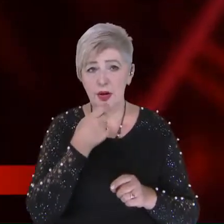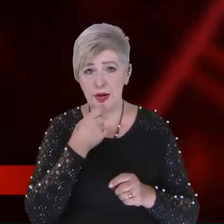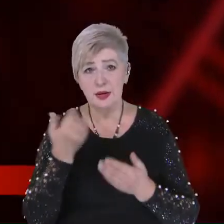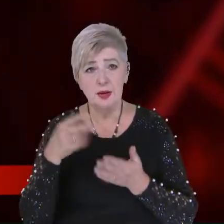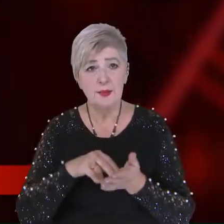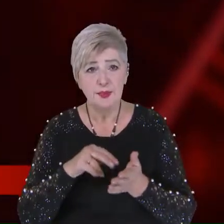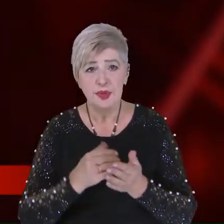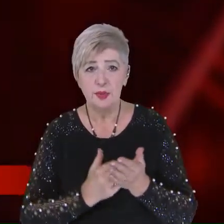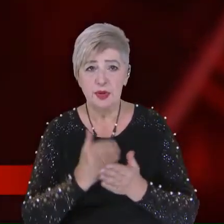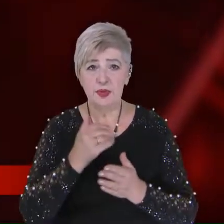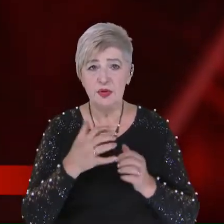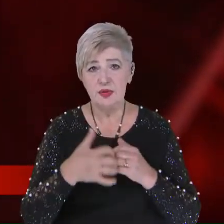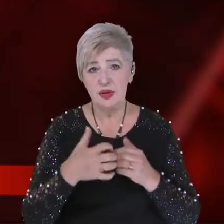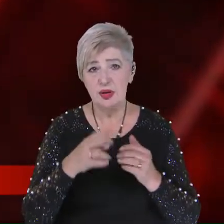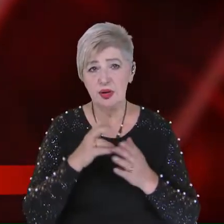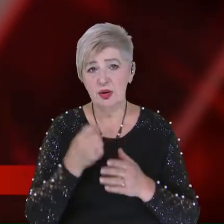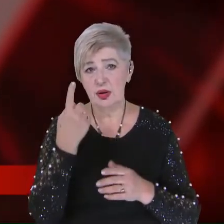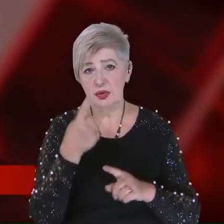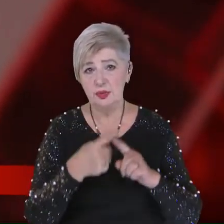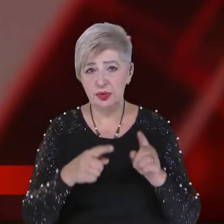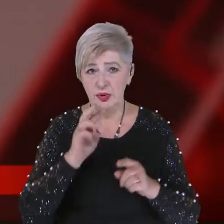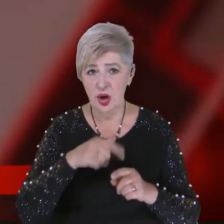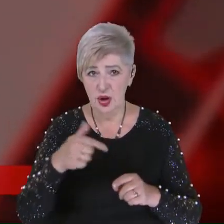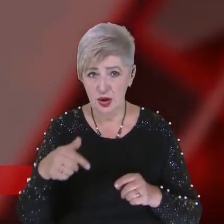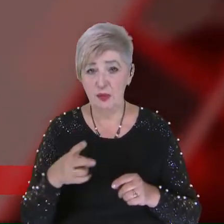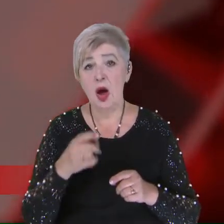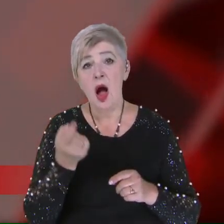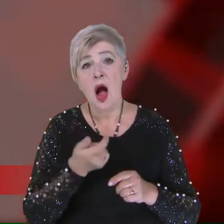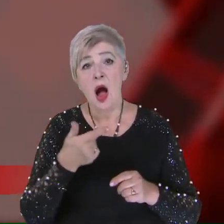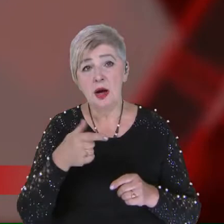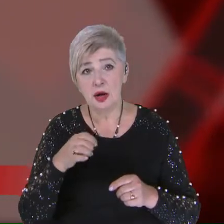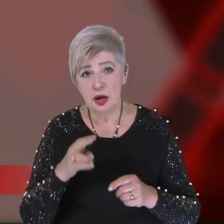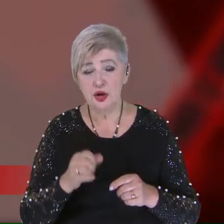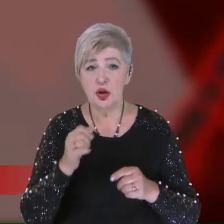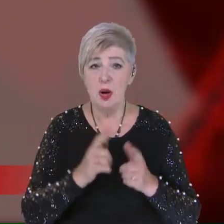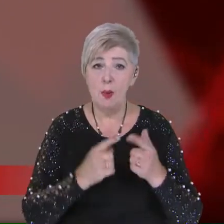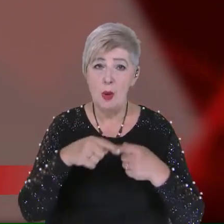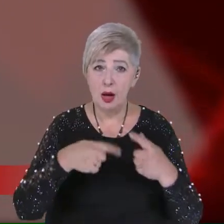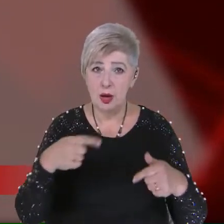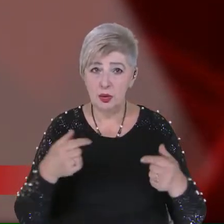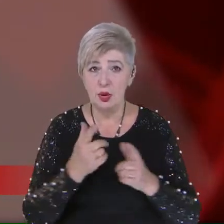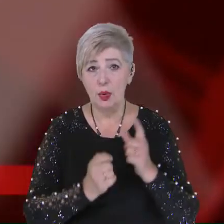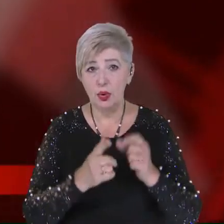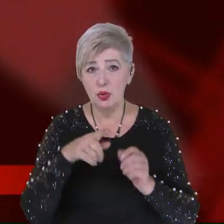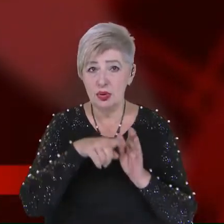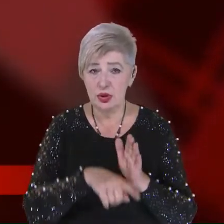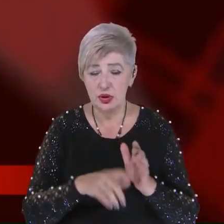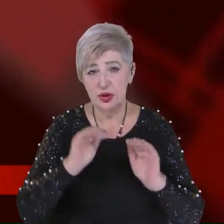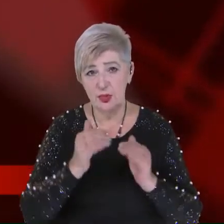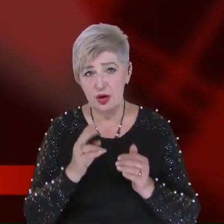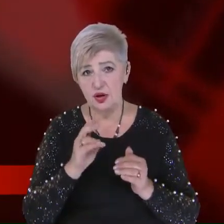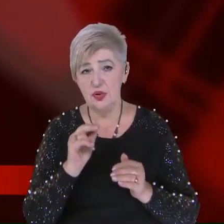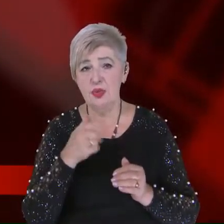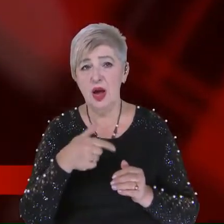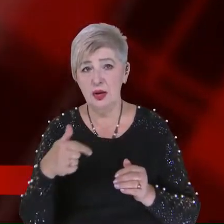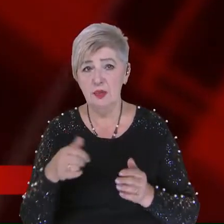вартість підвищилась у середньому на 1,5 гривні. Натомість гречка, макарони та молоко здешевшали менш ніж на гривню. Вартість